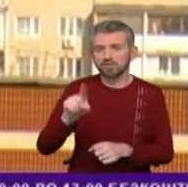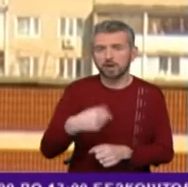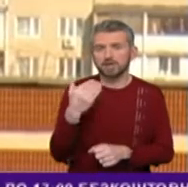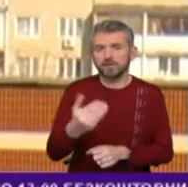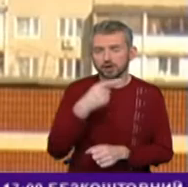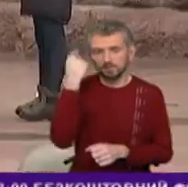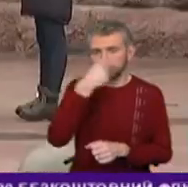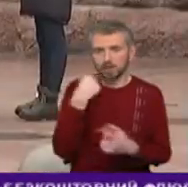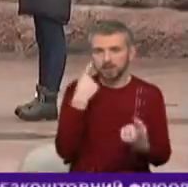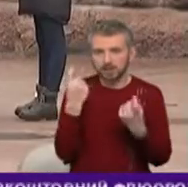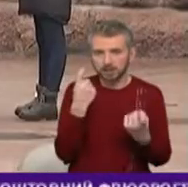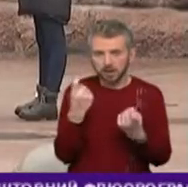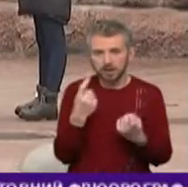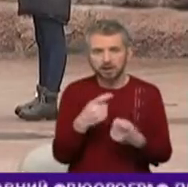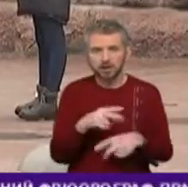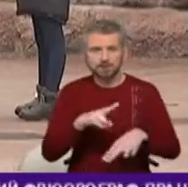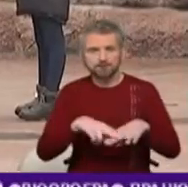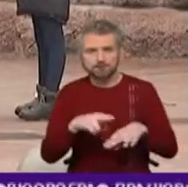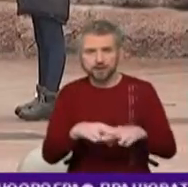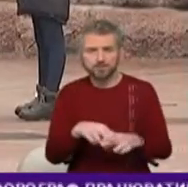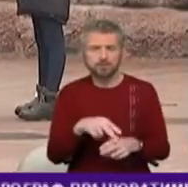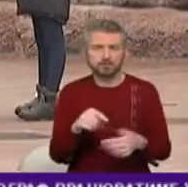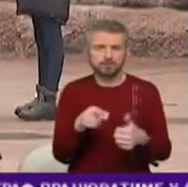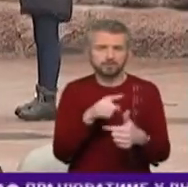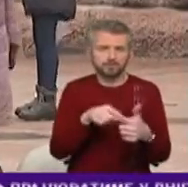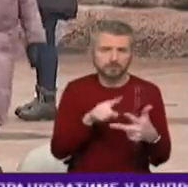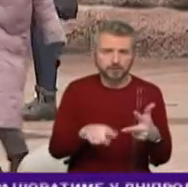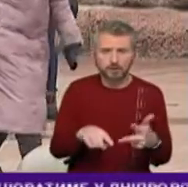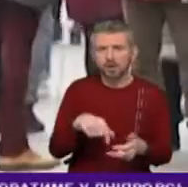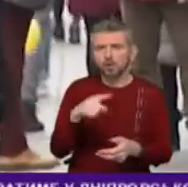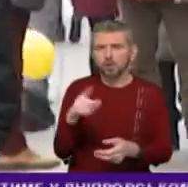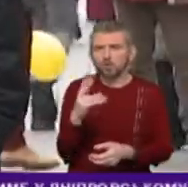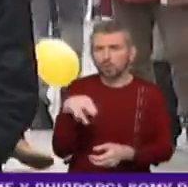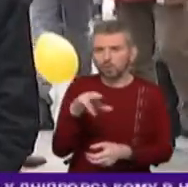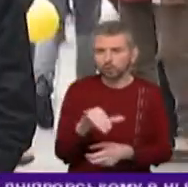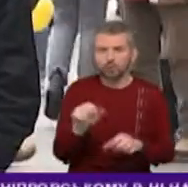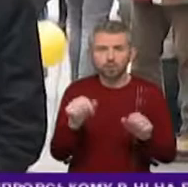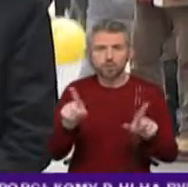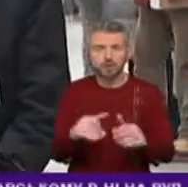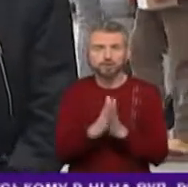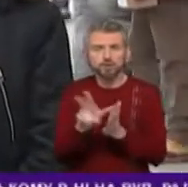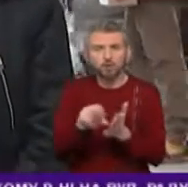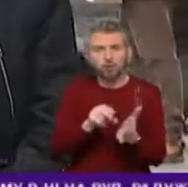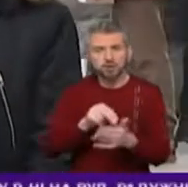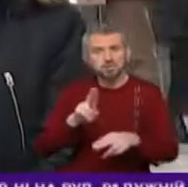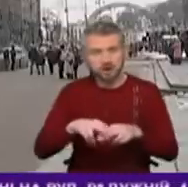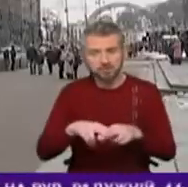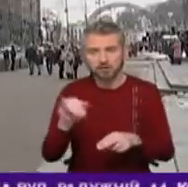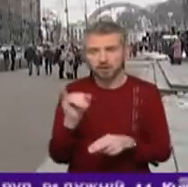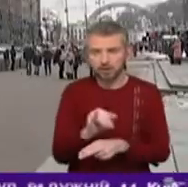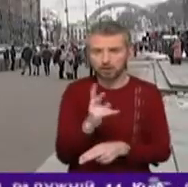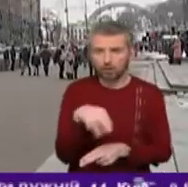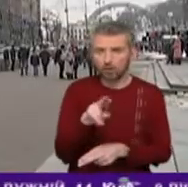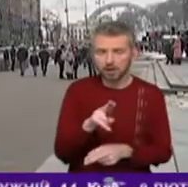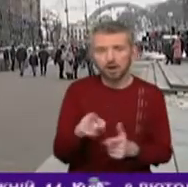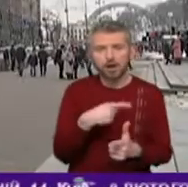ваші персональні дані – ПІП, серію, номер паспорта, номер ідентифікаційного коду. Можуть навіть просити копії паспорта та коду,